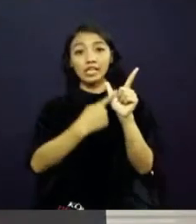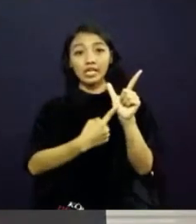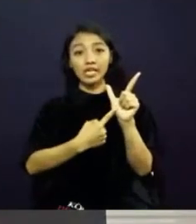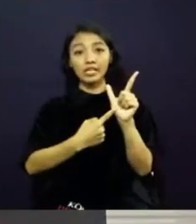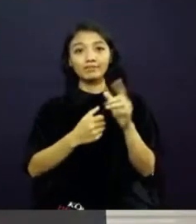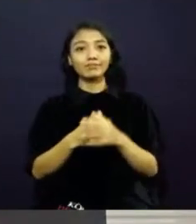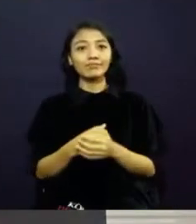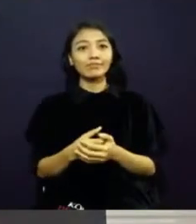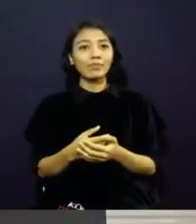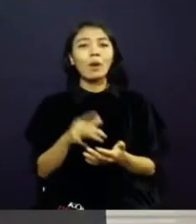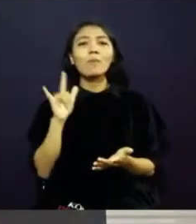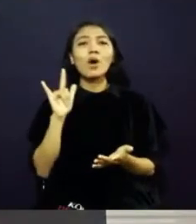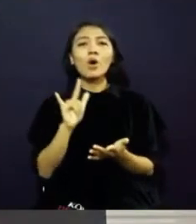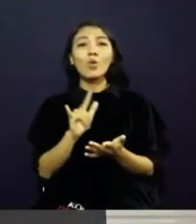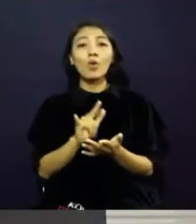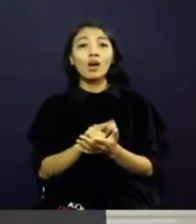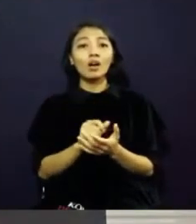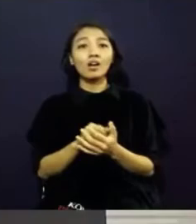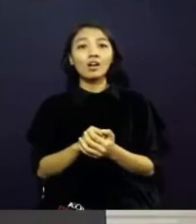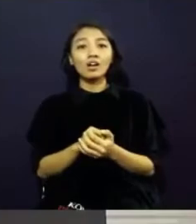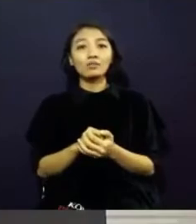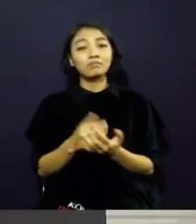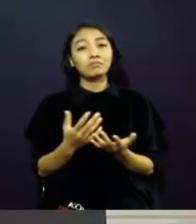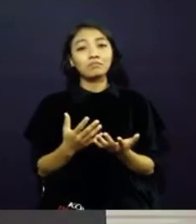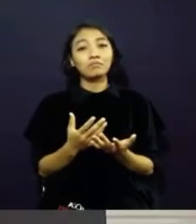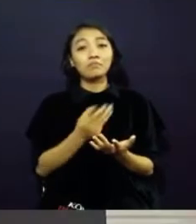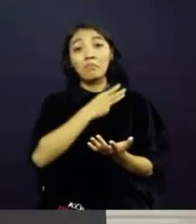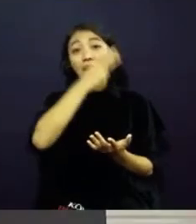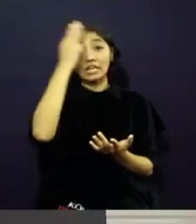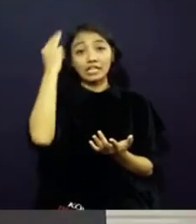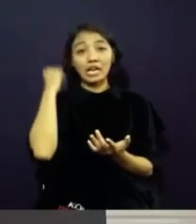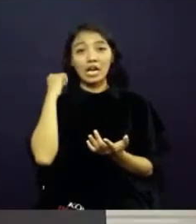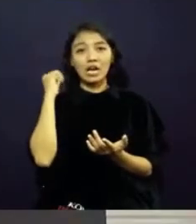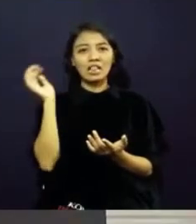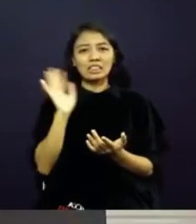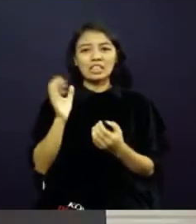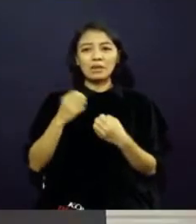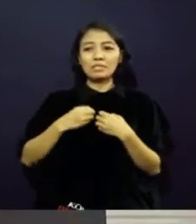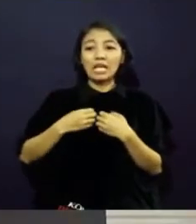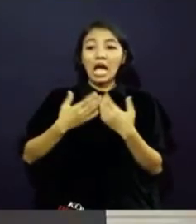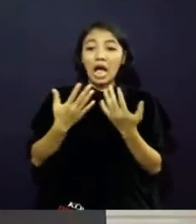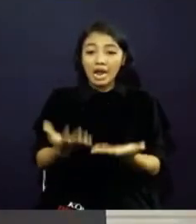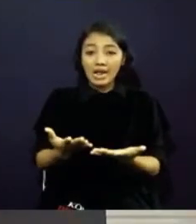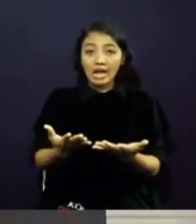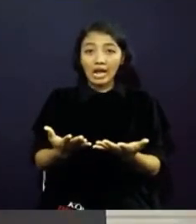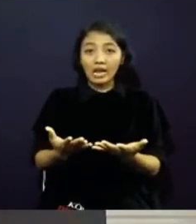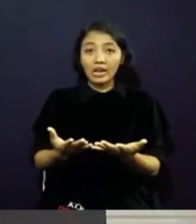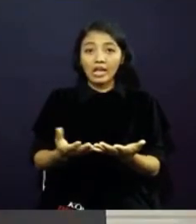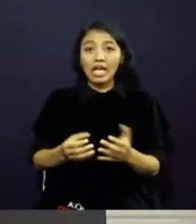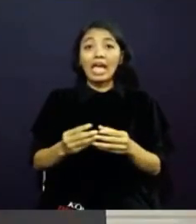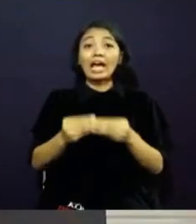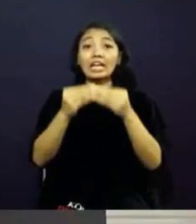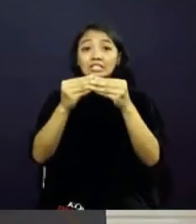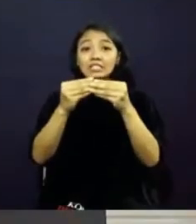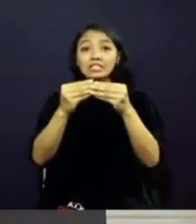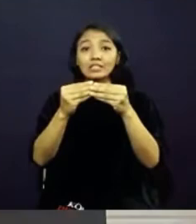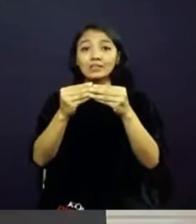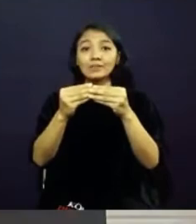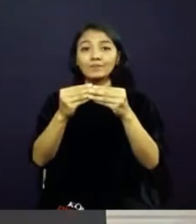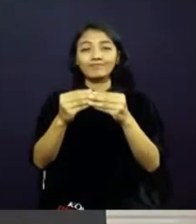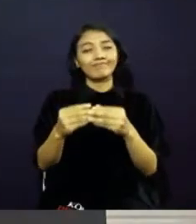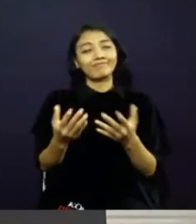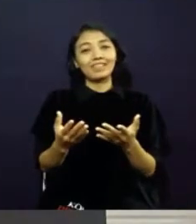mengadakan ekaristi kecuali imam-imam yang ditahbiskan itu maka